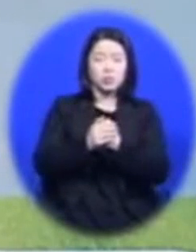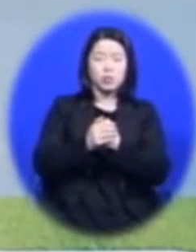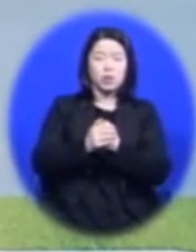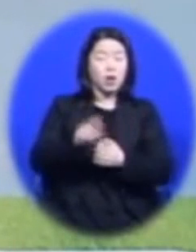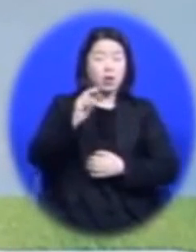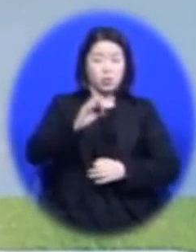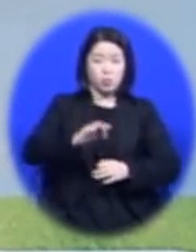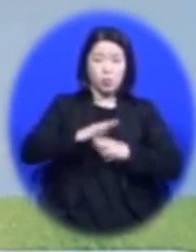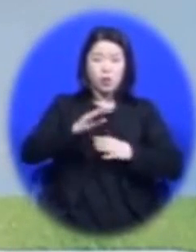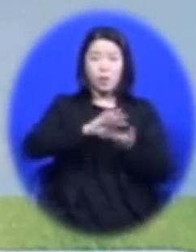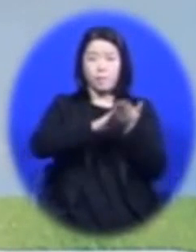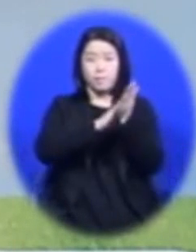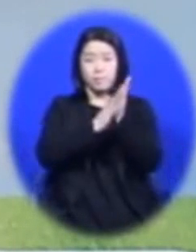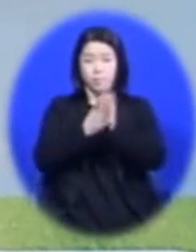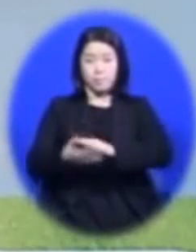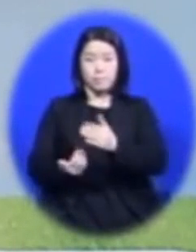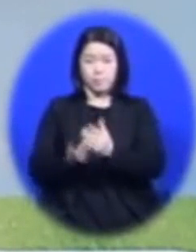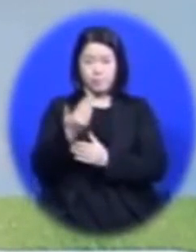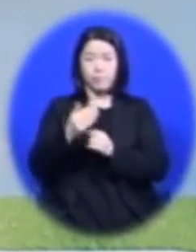놀라운 변화가 일어나는